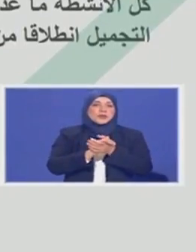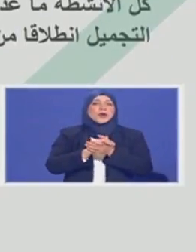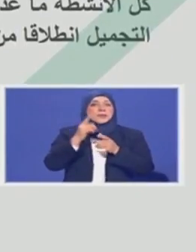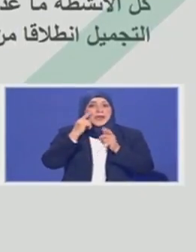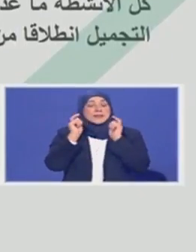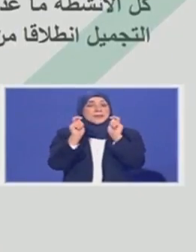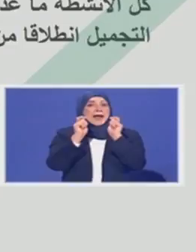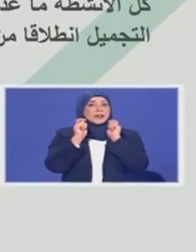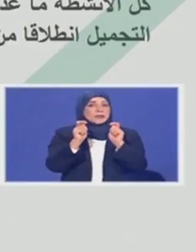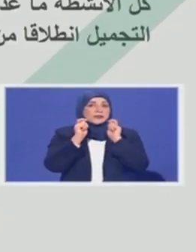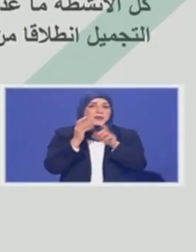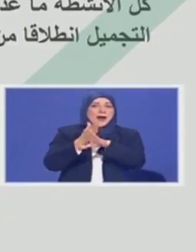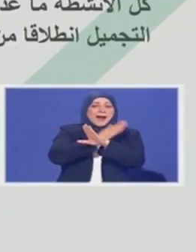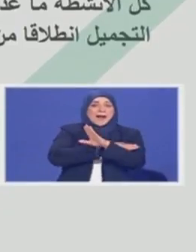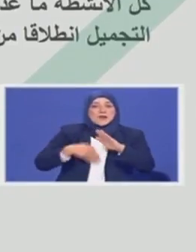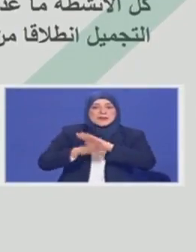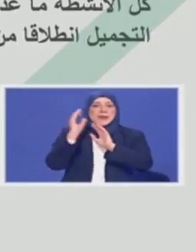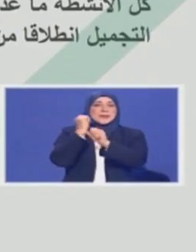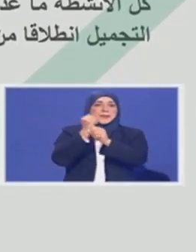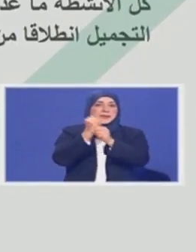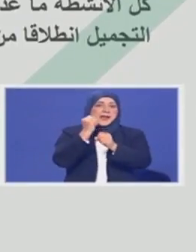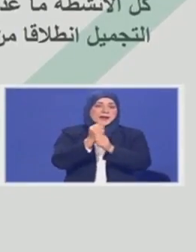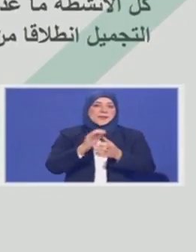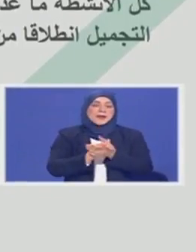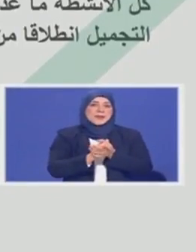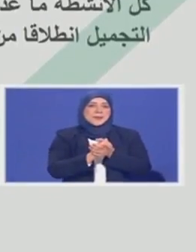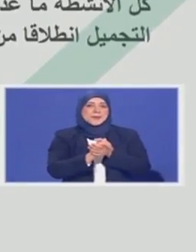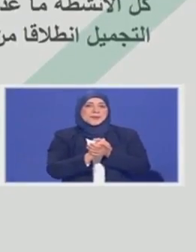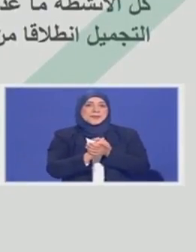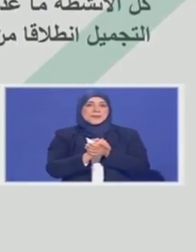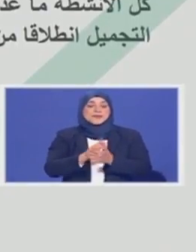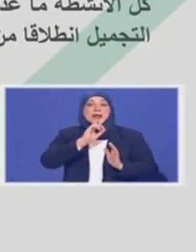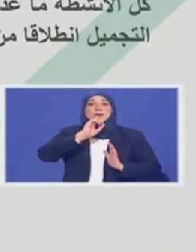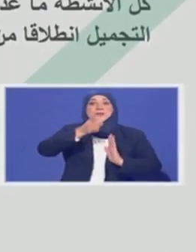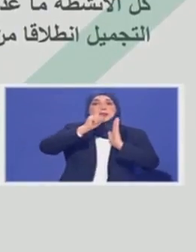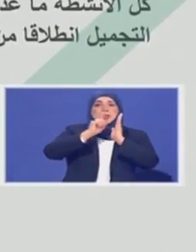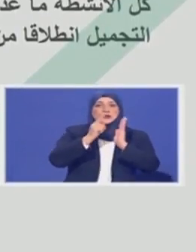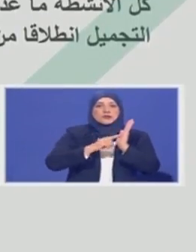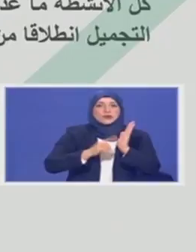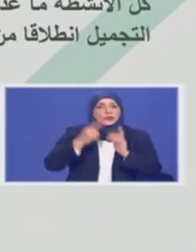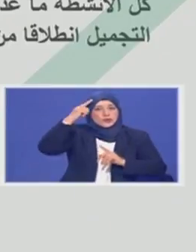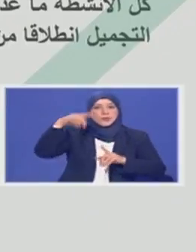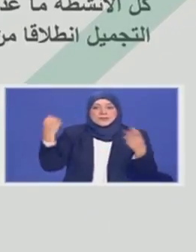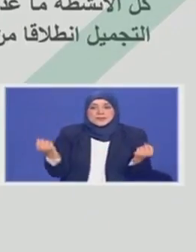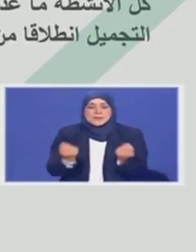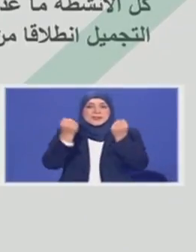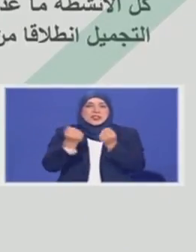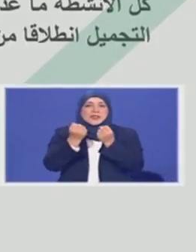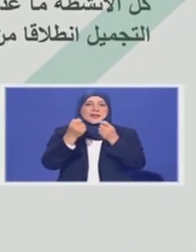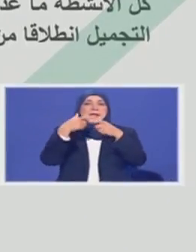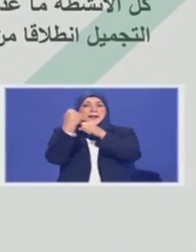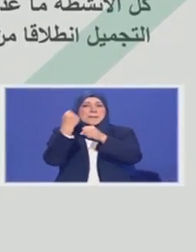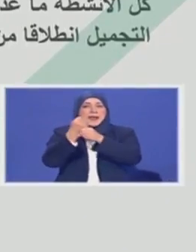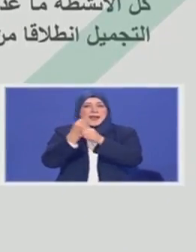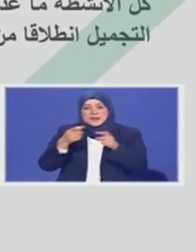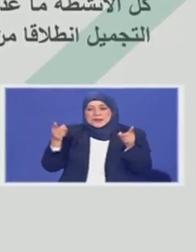والحذر اللازم قبل المرور في الأنشطة هذه. الشروط بالنسبة للأنشطة الأخرى المهن